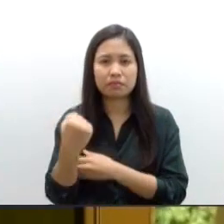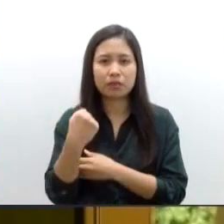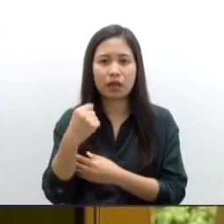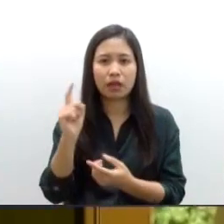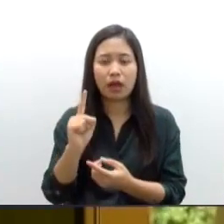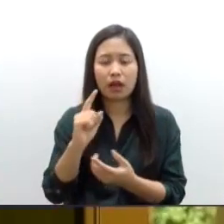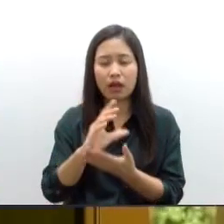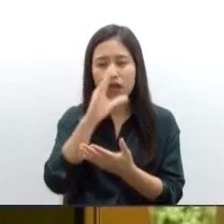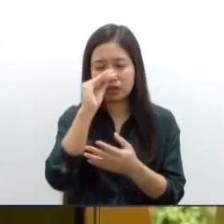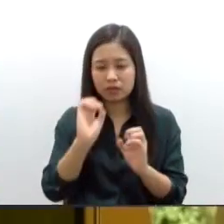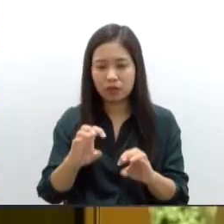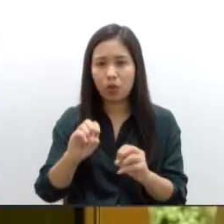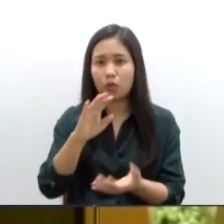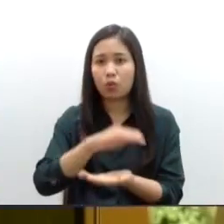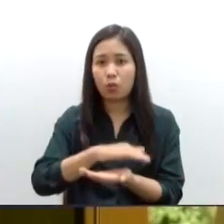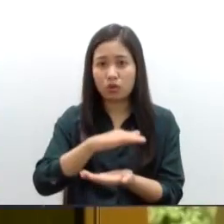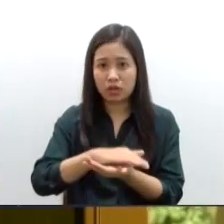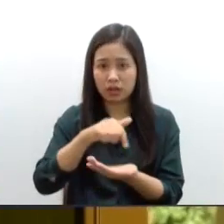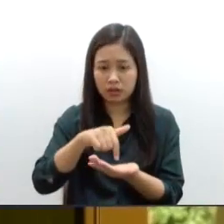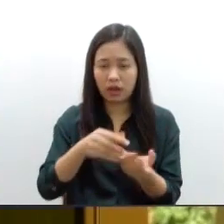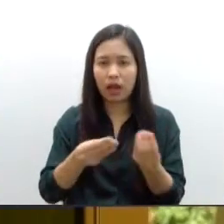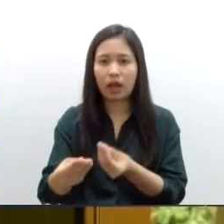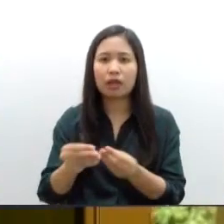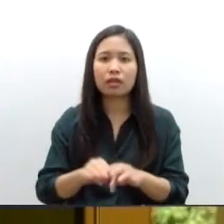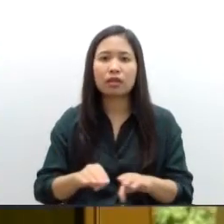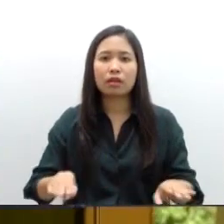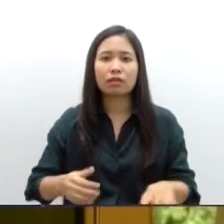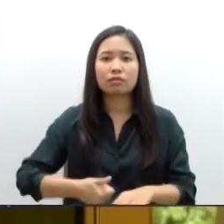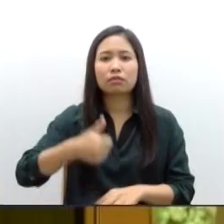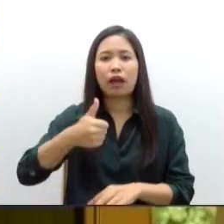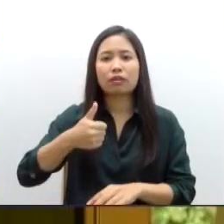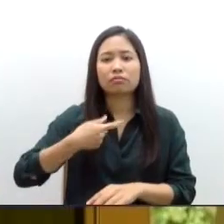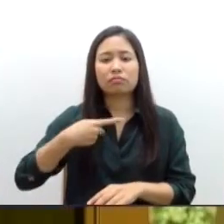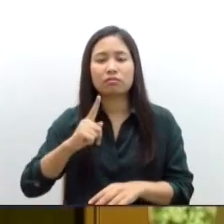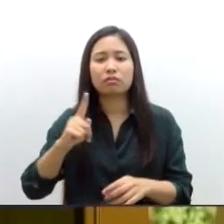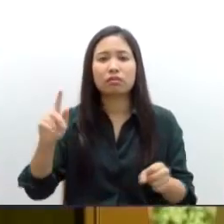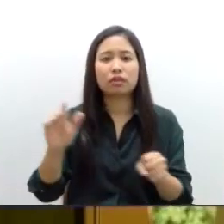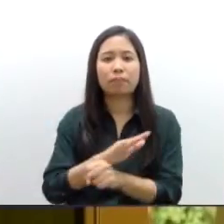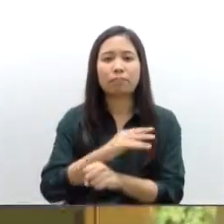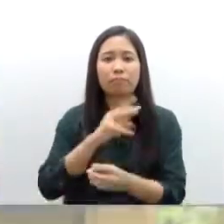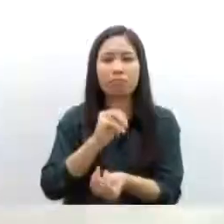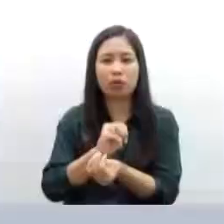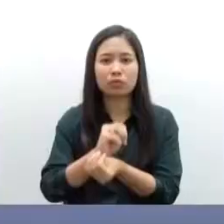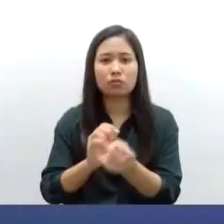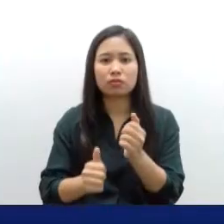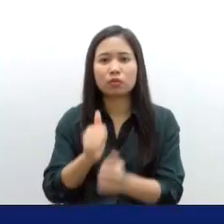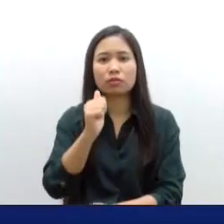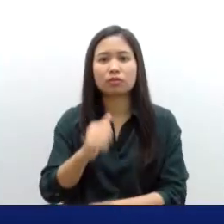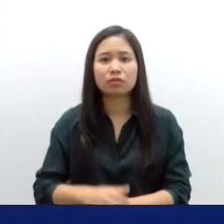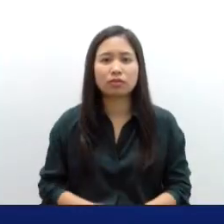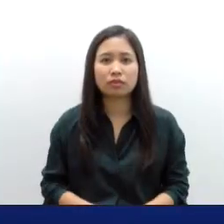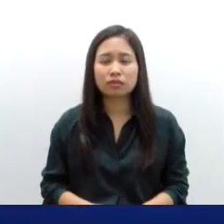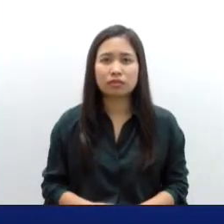อนที่โรงเรียนเนี่ยจะทำให้เด็กๆได้คุณภาพที่เหมาะสมที่สุด